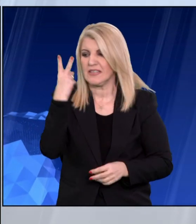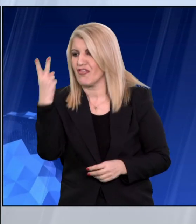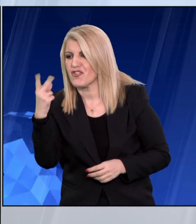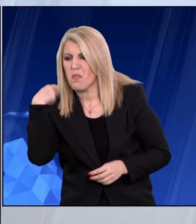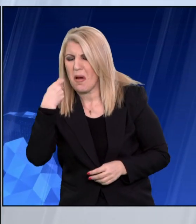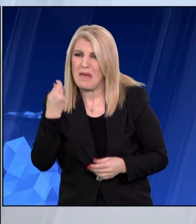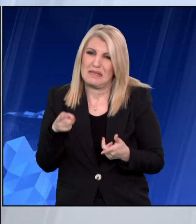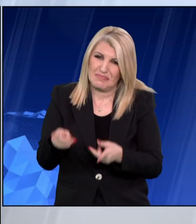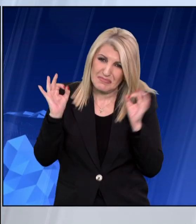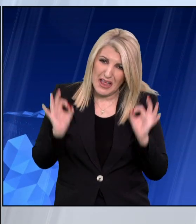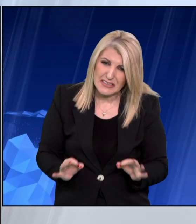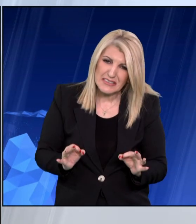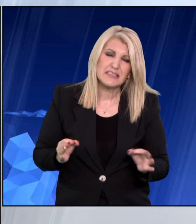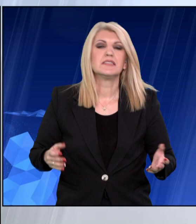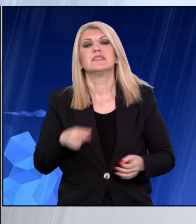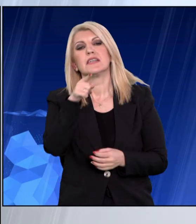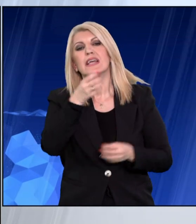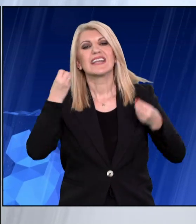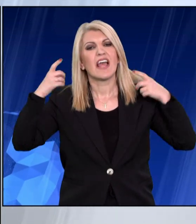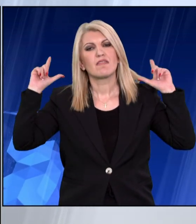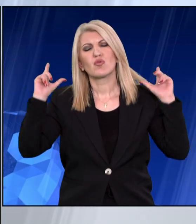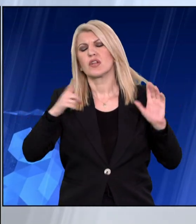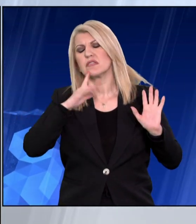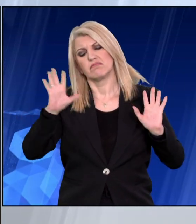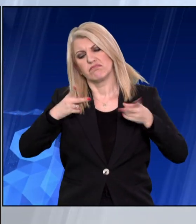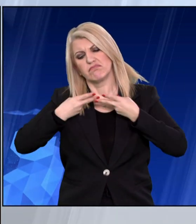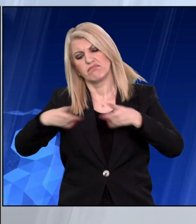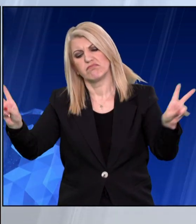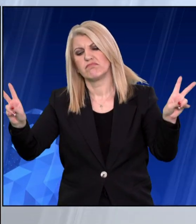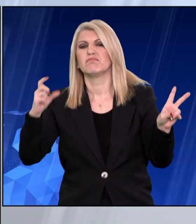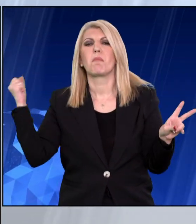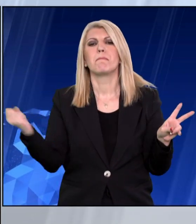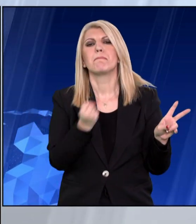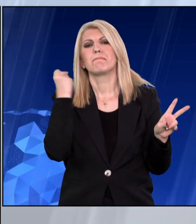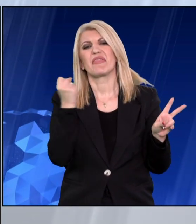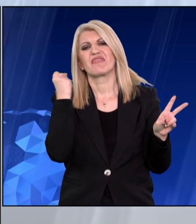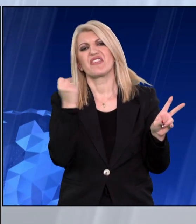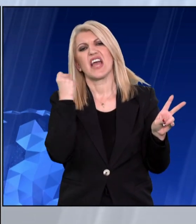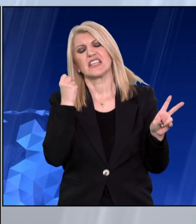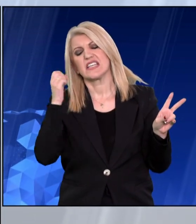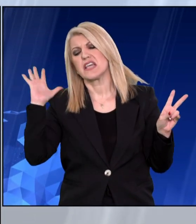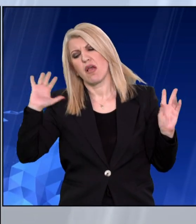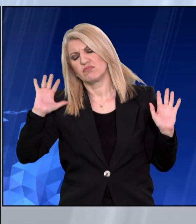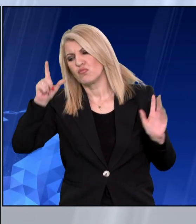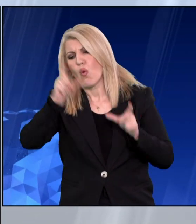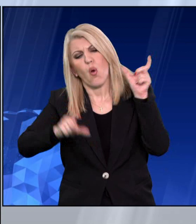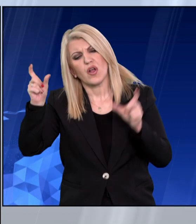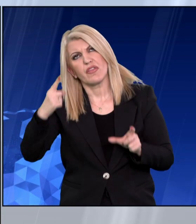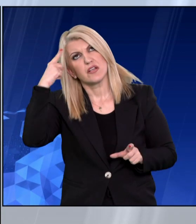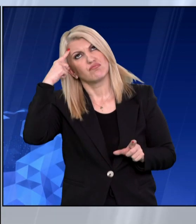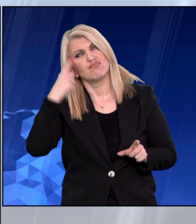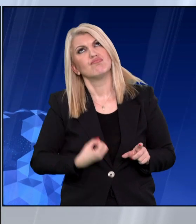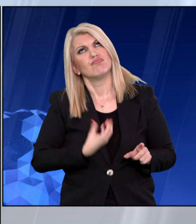παραδοσιακά νια δημοκρατία ψηφίζει χωρίς κομματική πειθαρχία αλλά αυτό δεν σημαίνει ότι δεν αξιολογείται η στάση καθεμιάς και καθενός